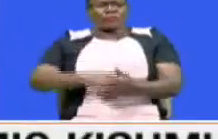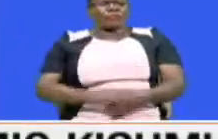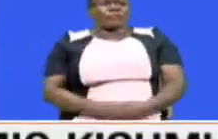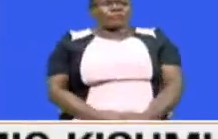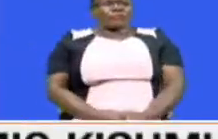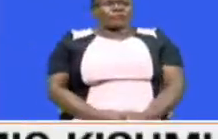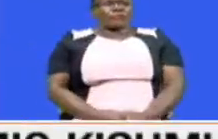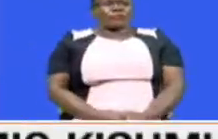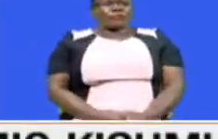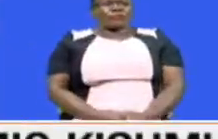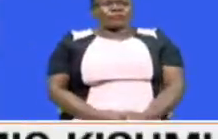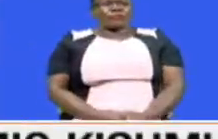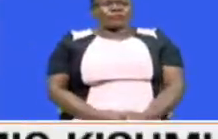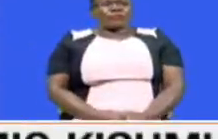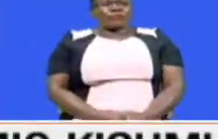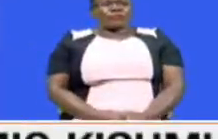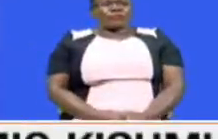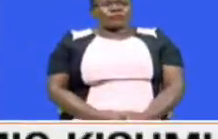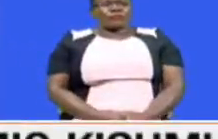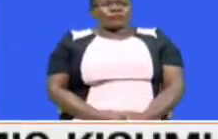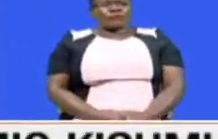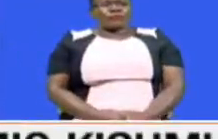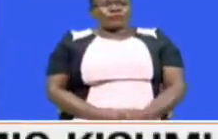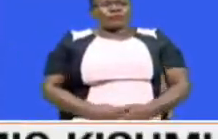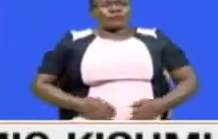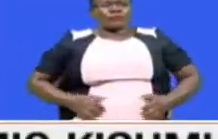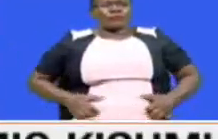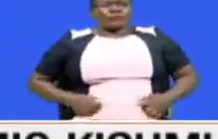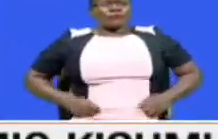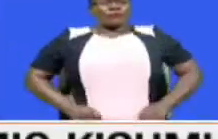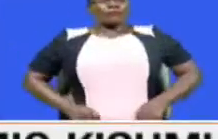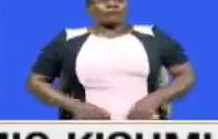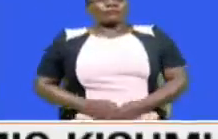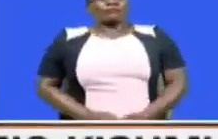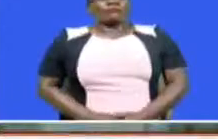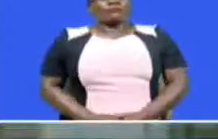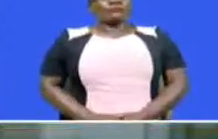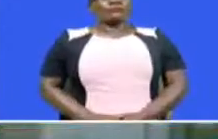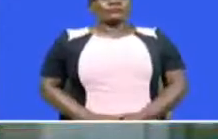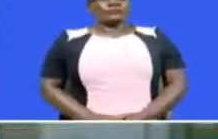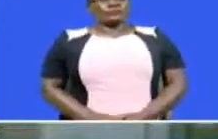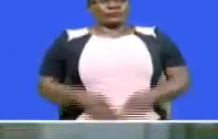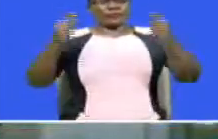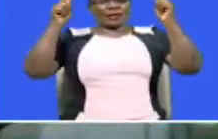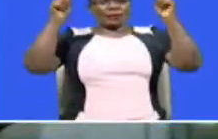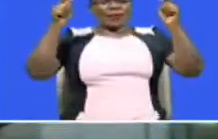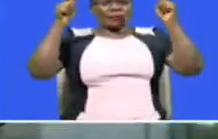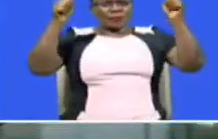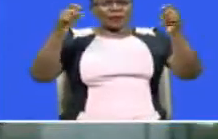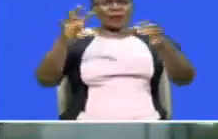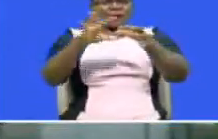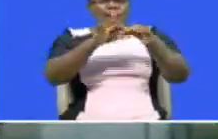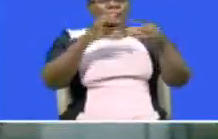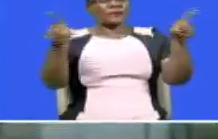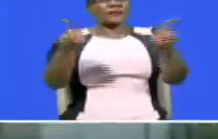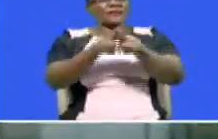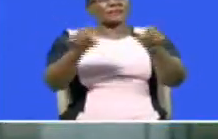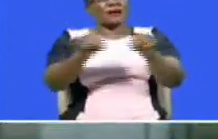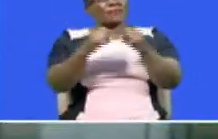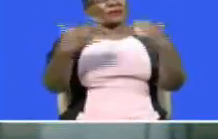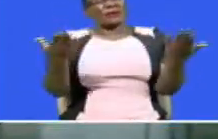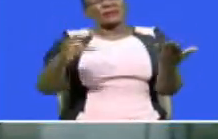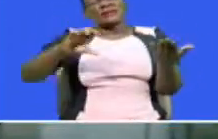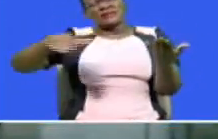Bramwell Bwire, Kete News, Kisumu. Maandamano ya Azimio pia yalishuhudiwa katika